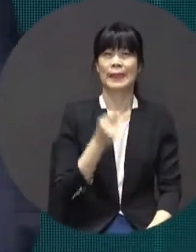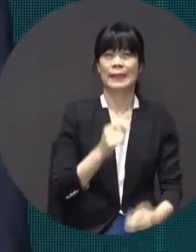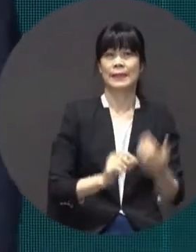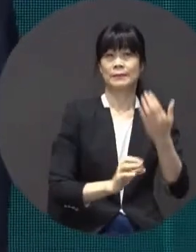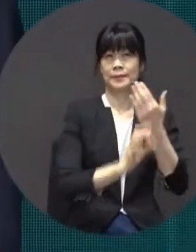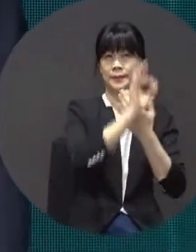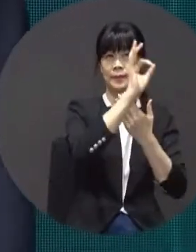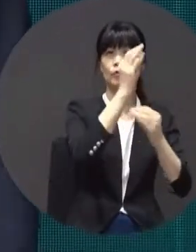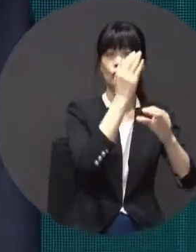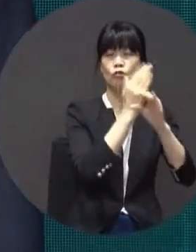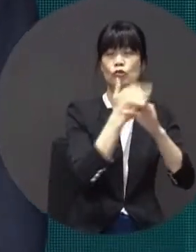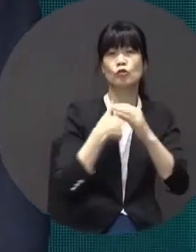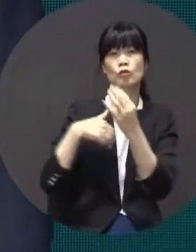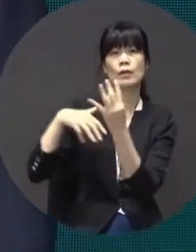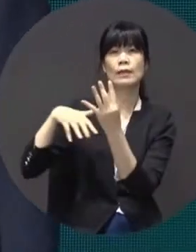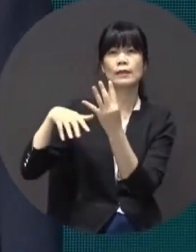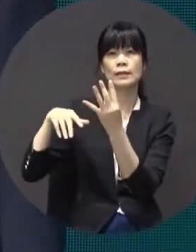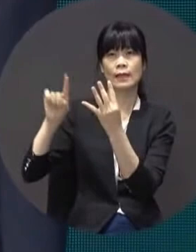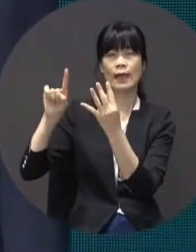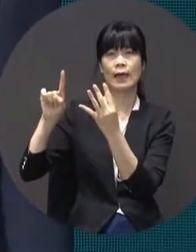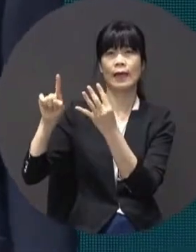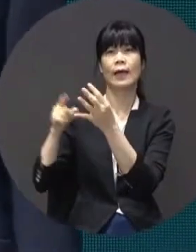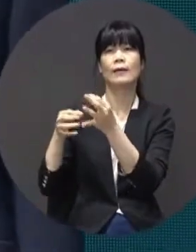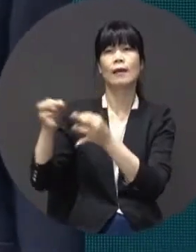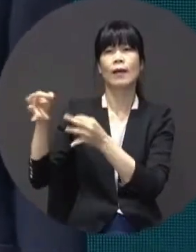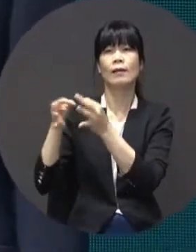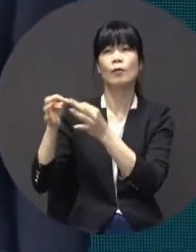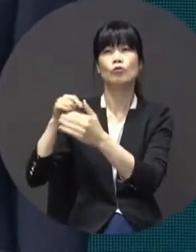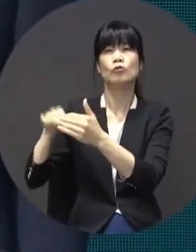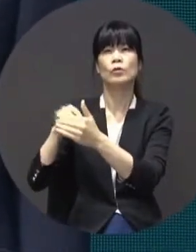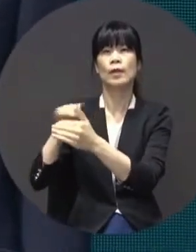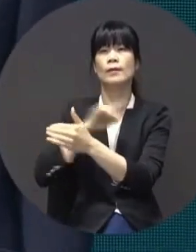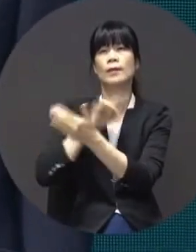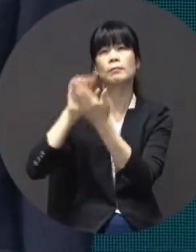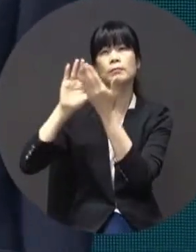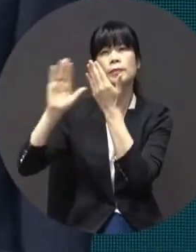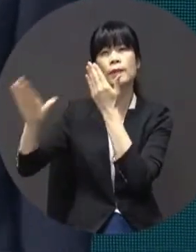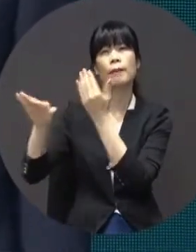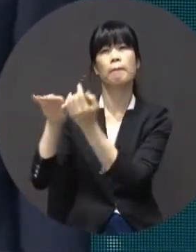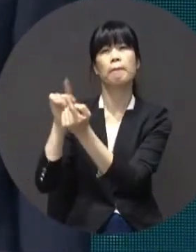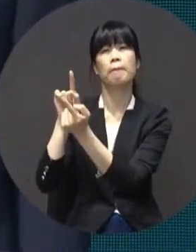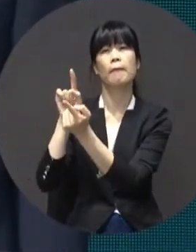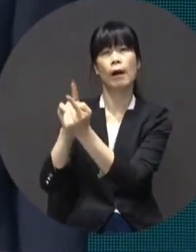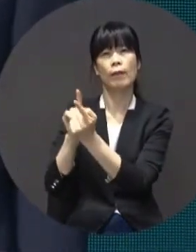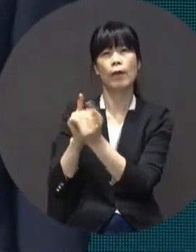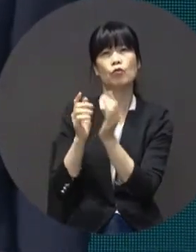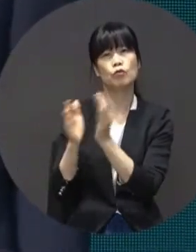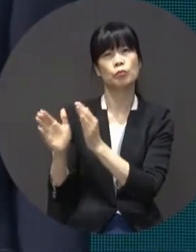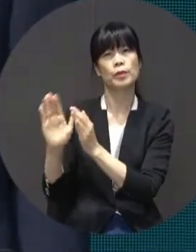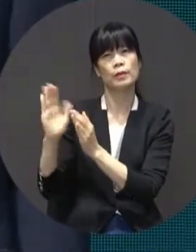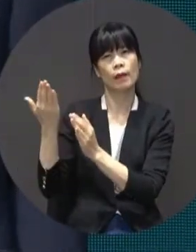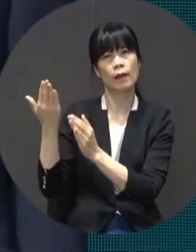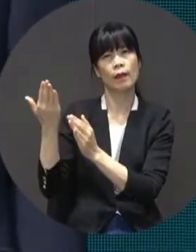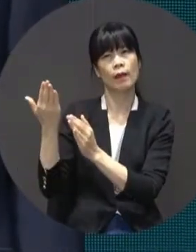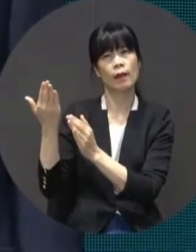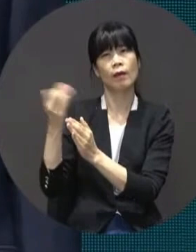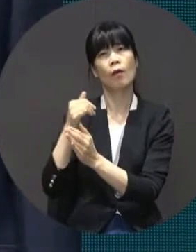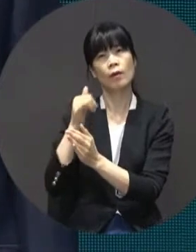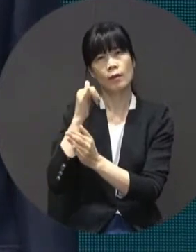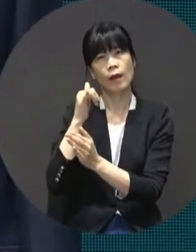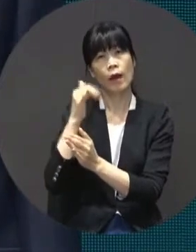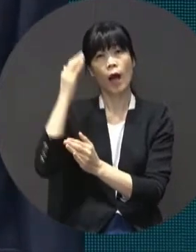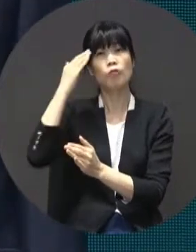4차 산업혁명 시대에 우리가 미래를 가장 먼저 만날 준비가 되어 있는가, 그게 항상